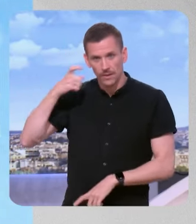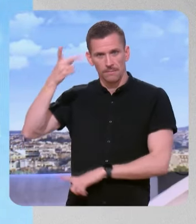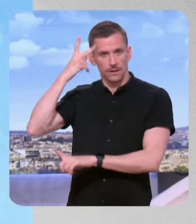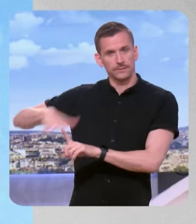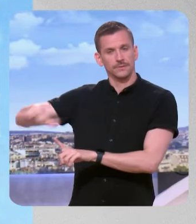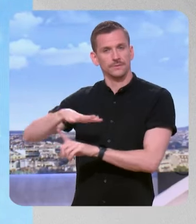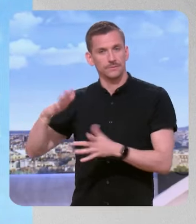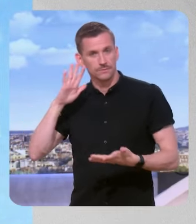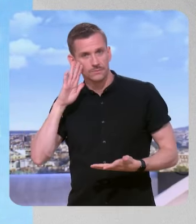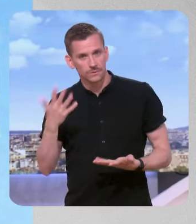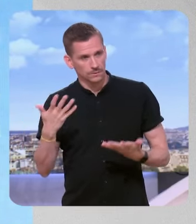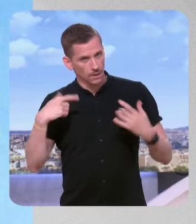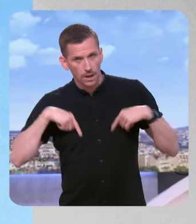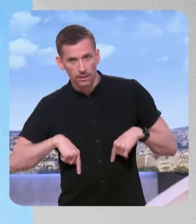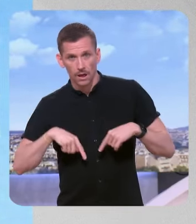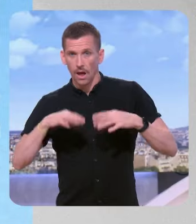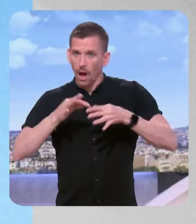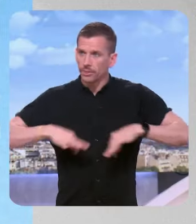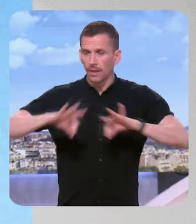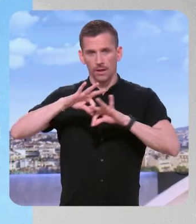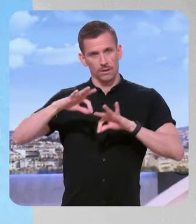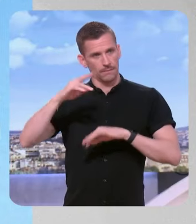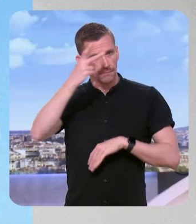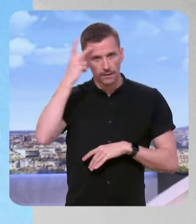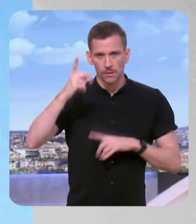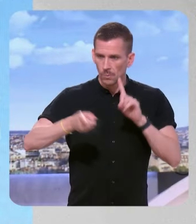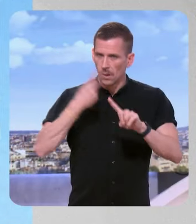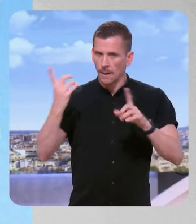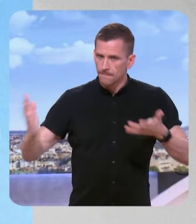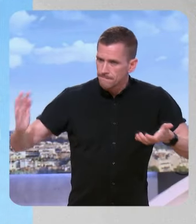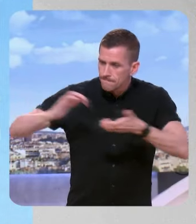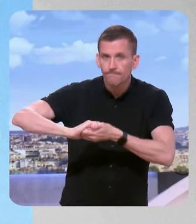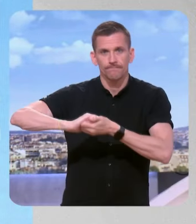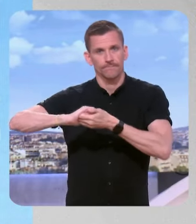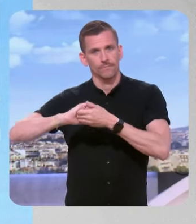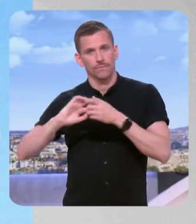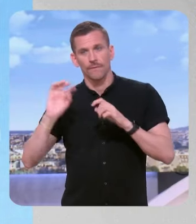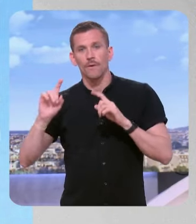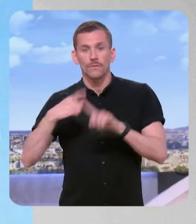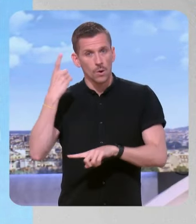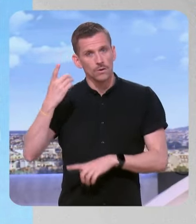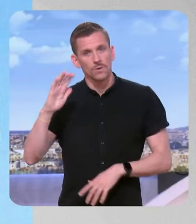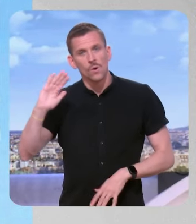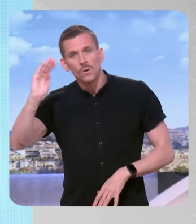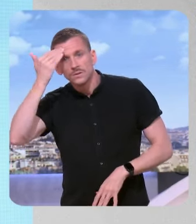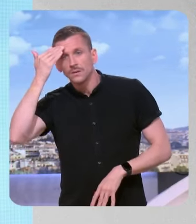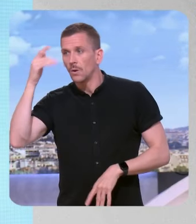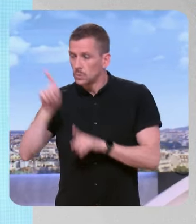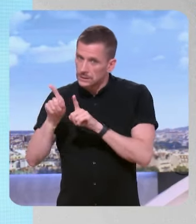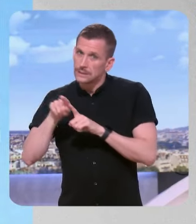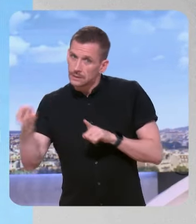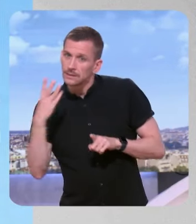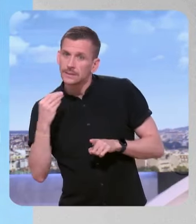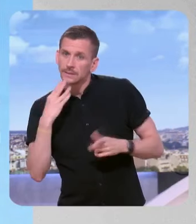État palestinien et à la paix entre ces deux états tant que il n'y aura pas la reconnaissance de l'existence du territoire d'Israël merci Nadine Morano